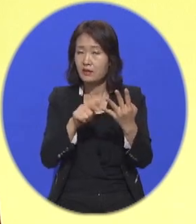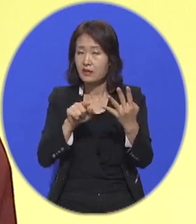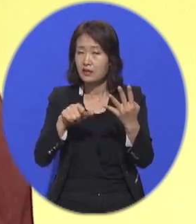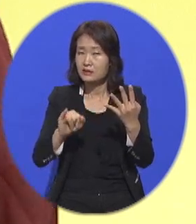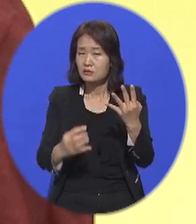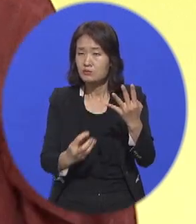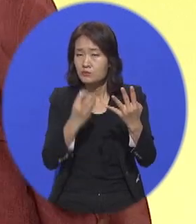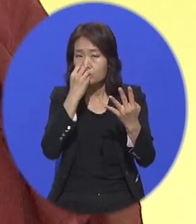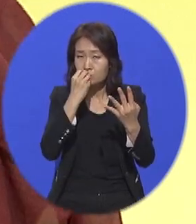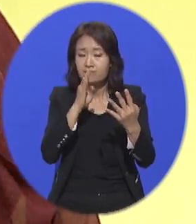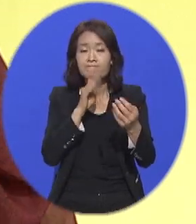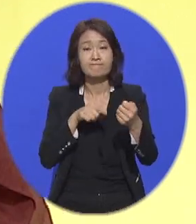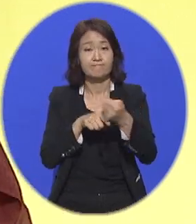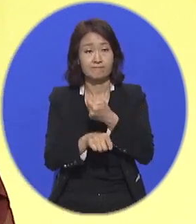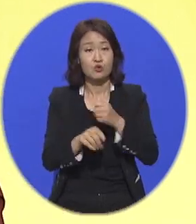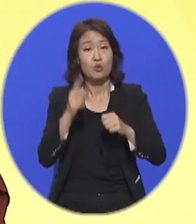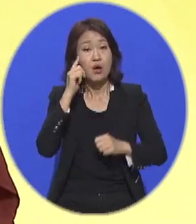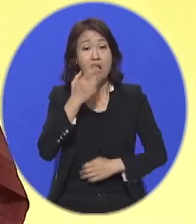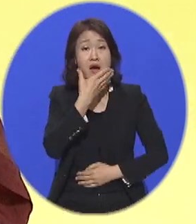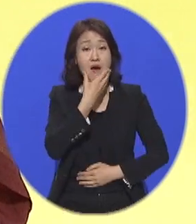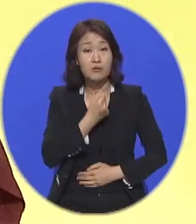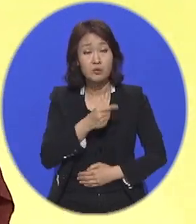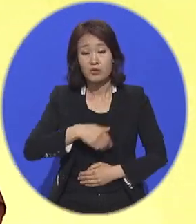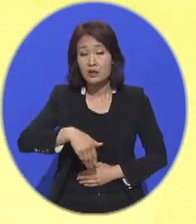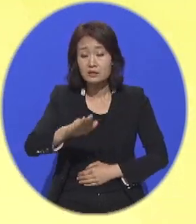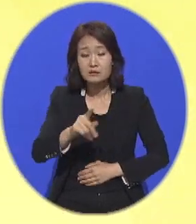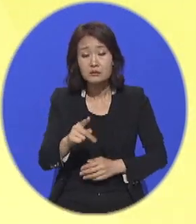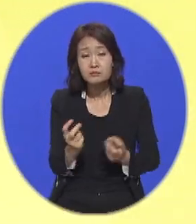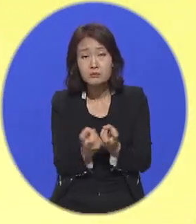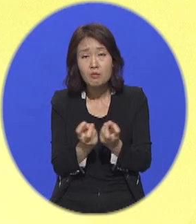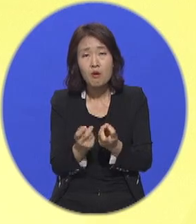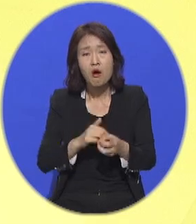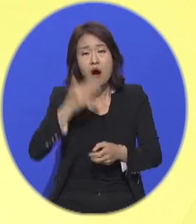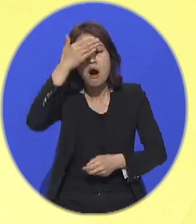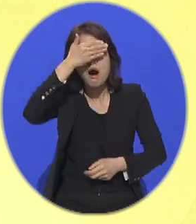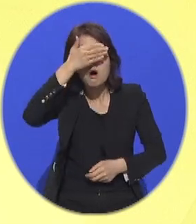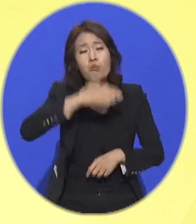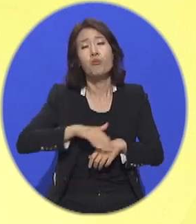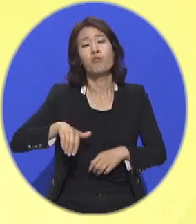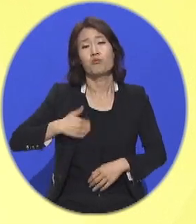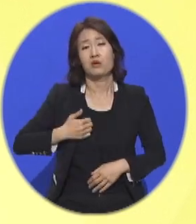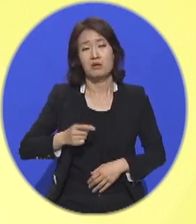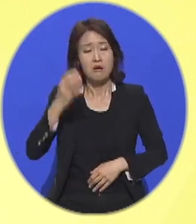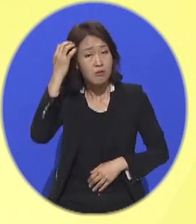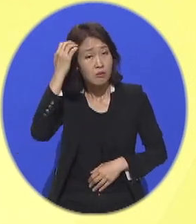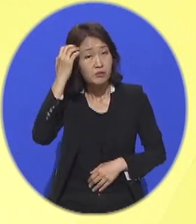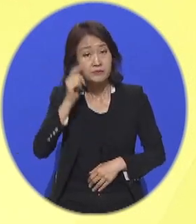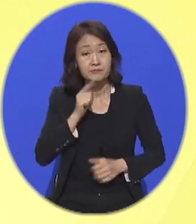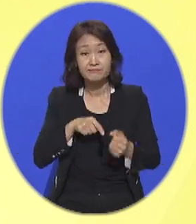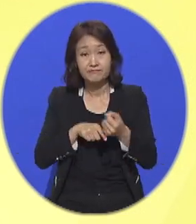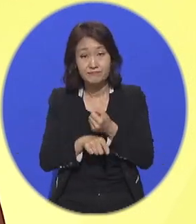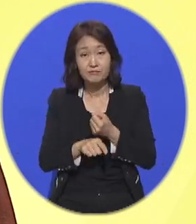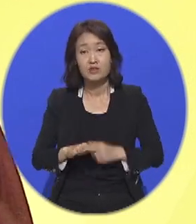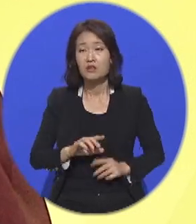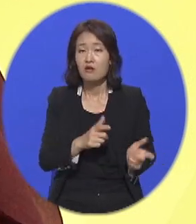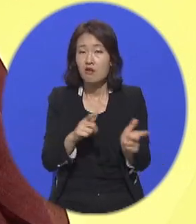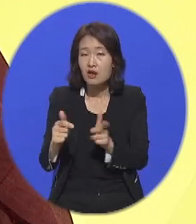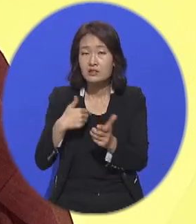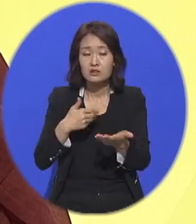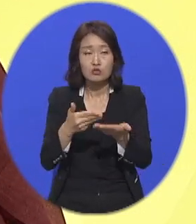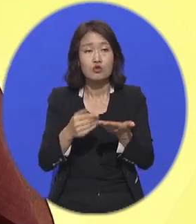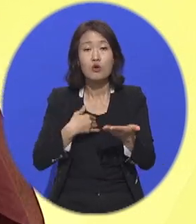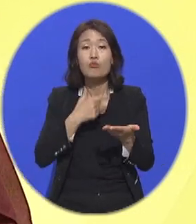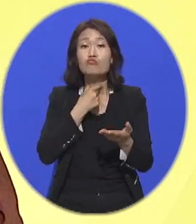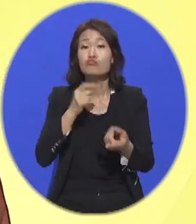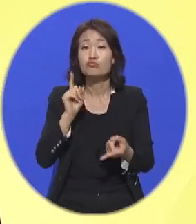진리다. 왜냐? 금방 행복으로 가는 길은 이걸 몰랐기 때문이다. 자, 고통이라는 것은 여러 가지가 이제 우리는 주어집니다. 내